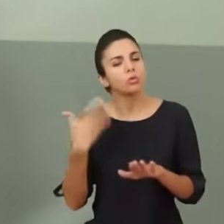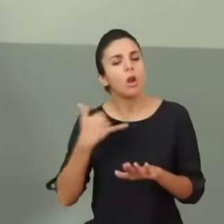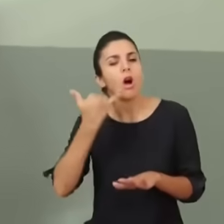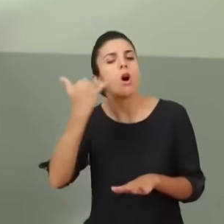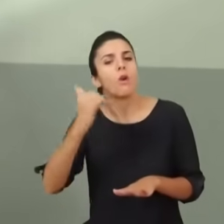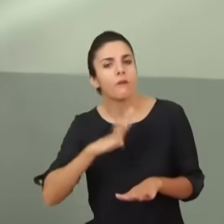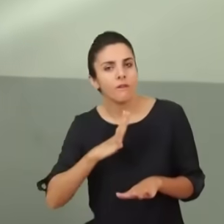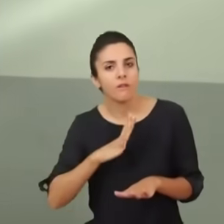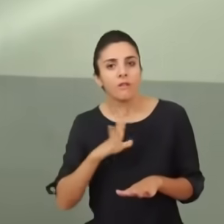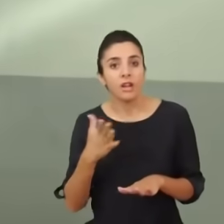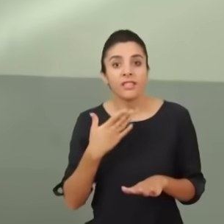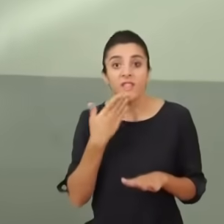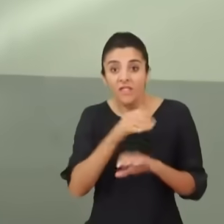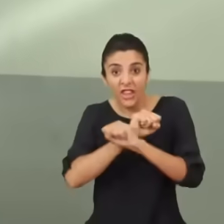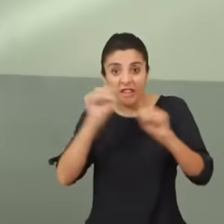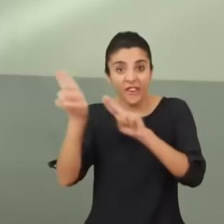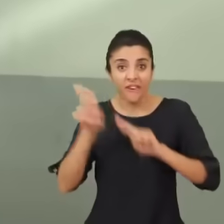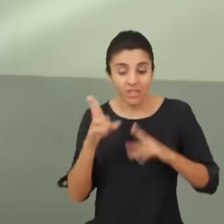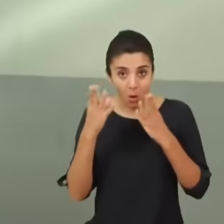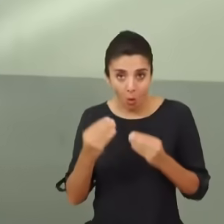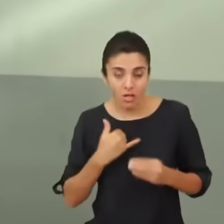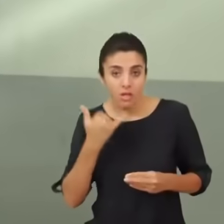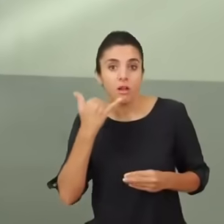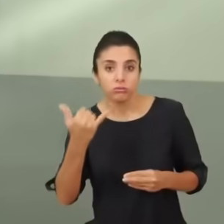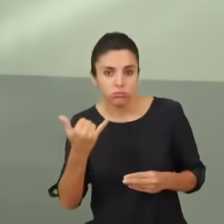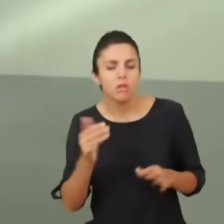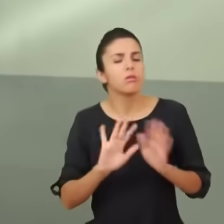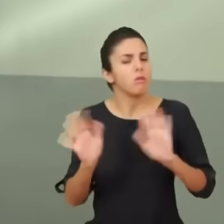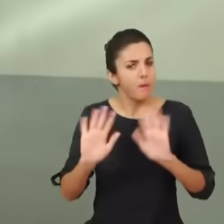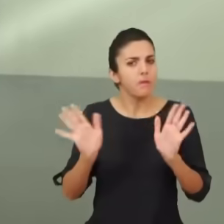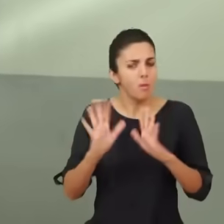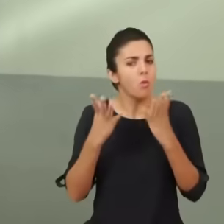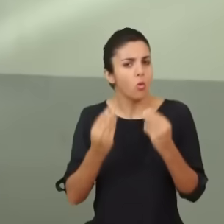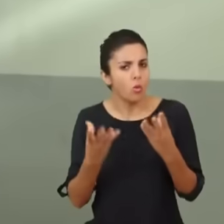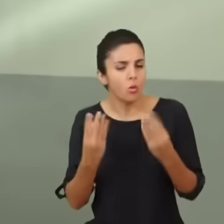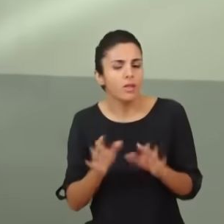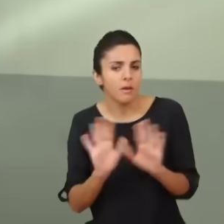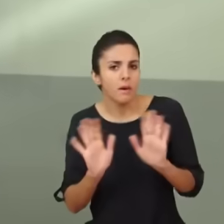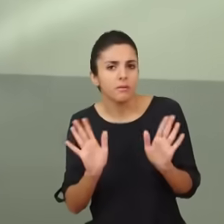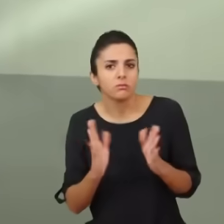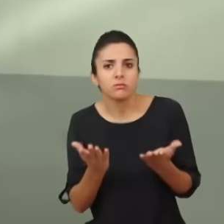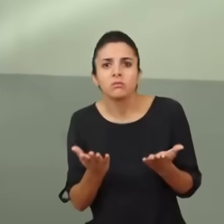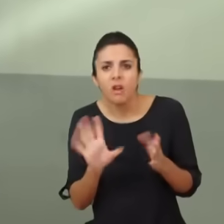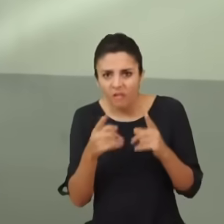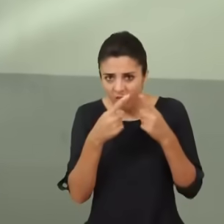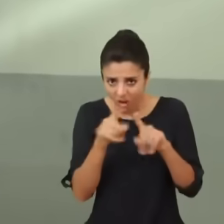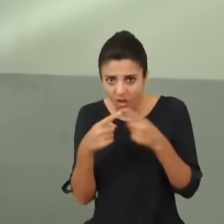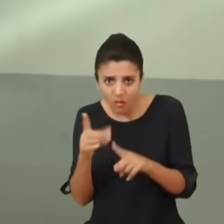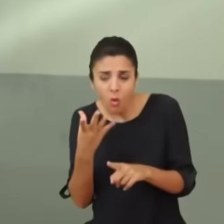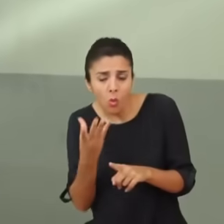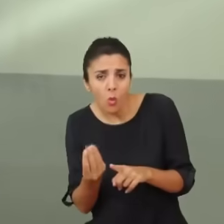alırım. İftarlı değil mi? Ha. Tamam, sahurluk da alırım. Tamam. Onlar farklı mı oluyor